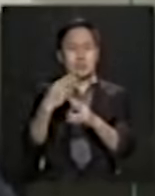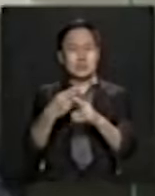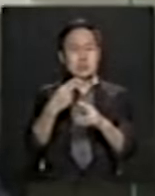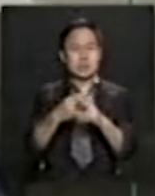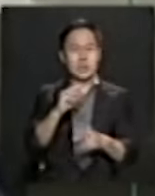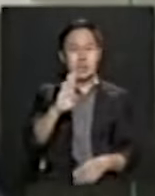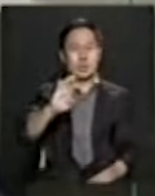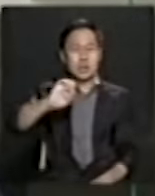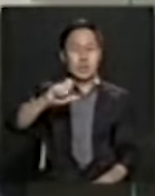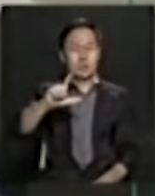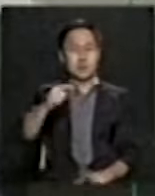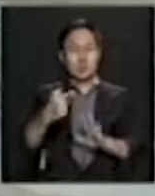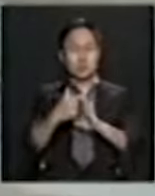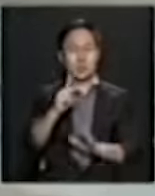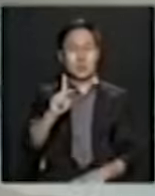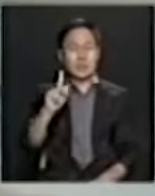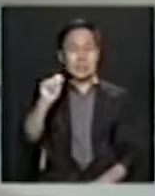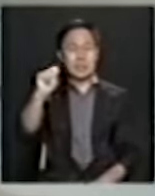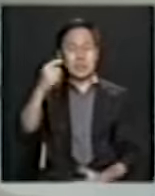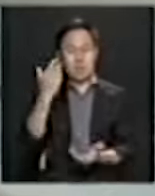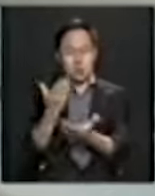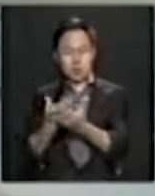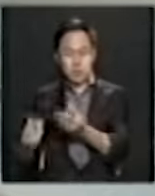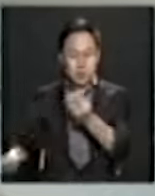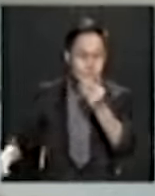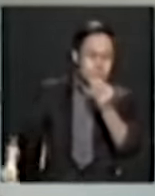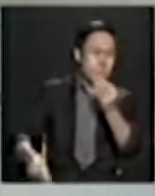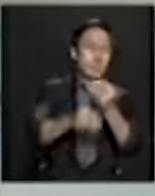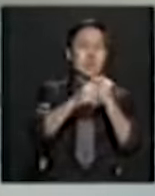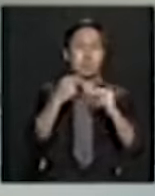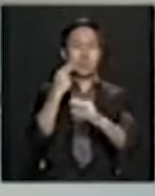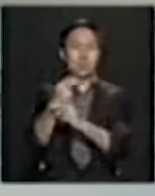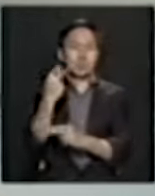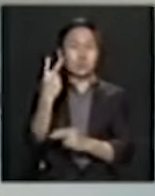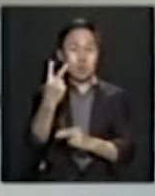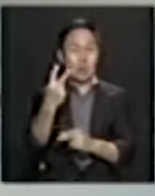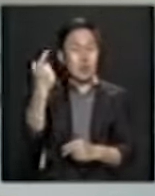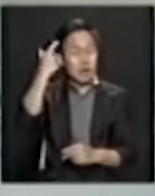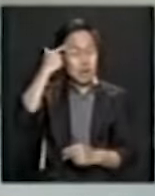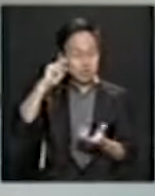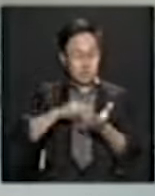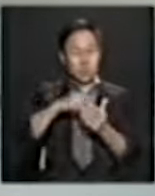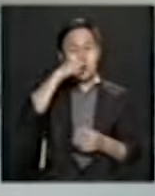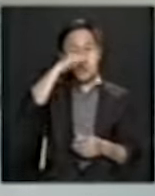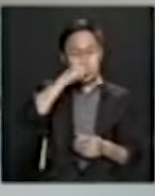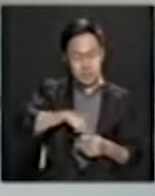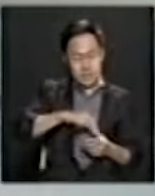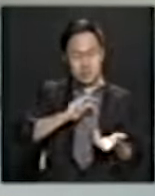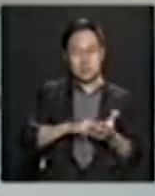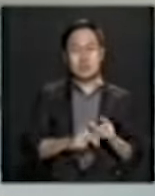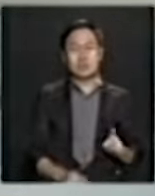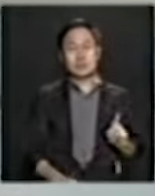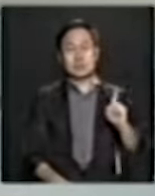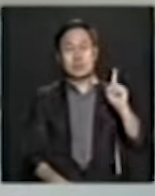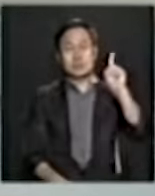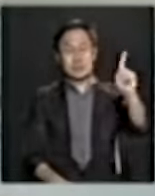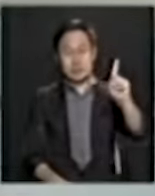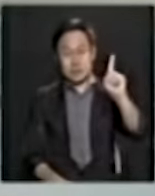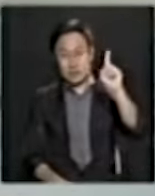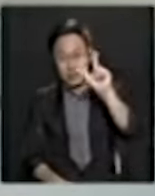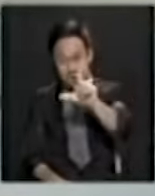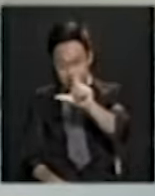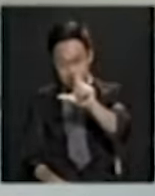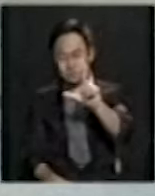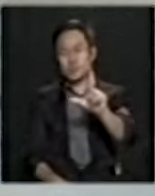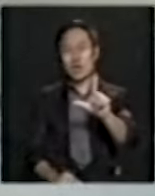2 เท่านะ ยิ่งถ้าเราช่วยกันวิ่งกันเยอะร่วมกันบริจาคเงินเข้าไปเยอะเนี่ยเท่ากับโอ้โหบิลเกตเขาก็จะสนับสนุ